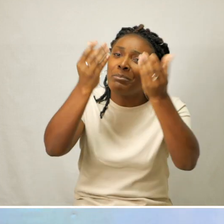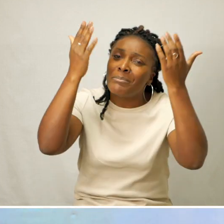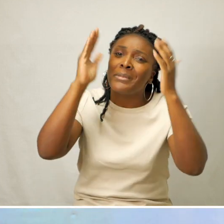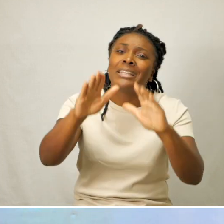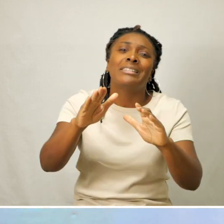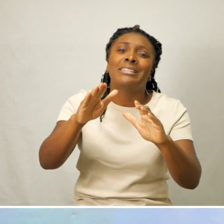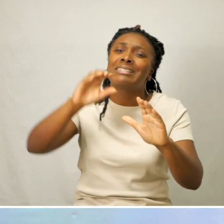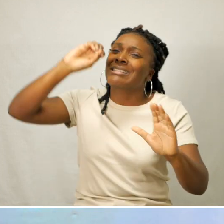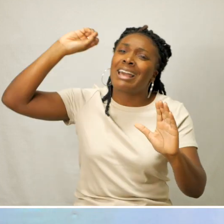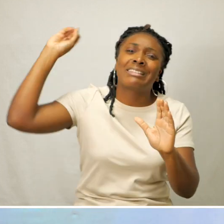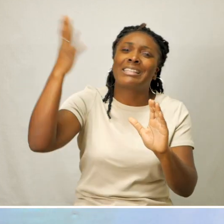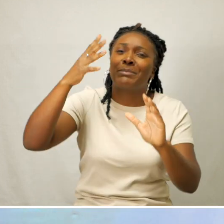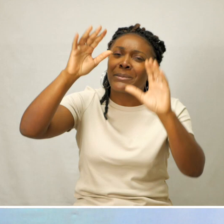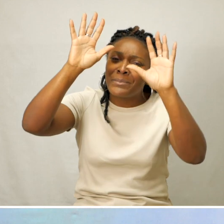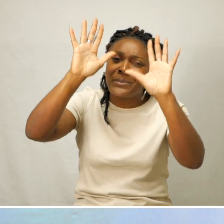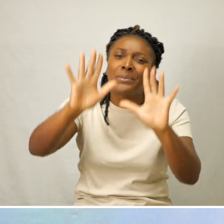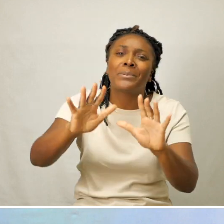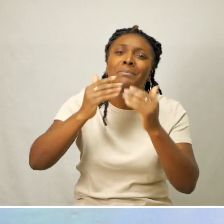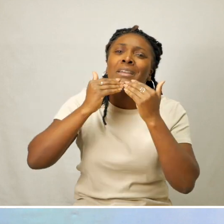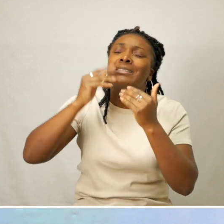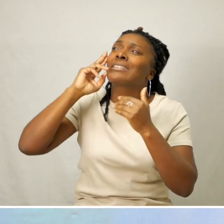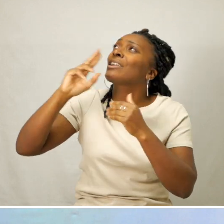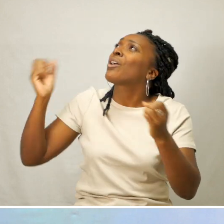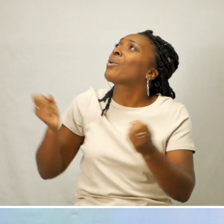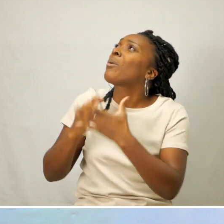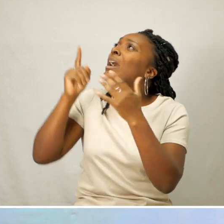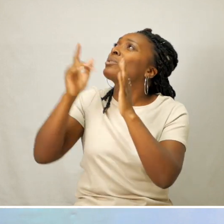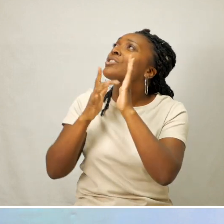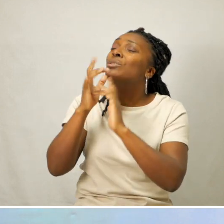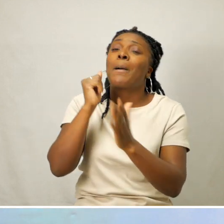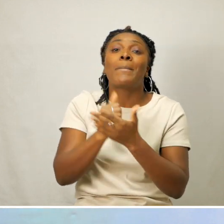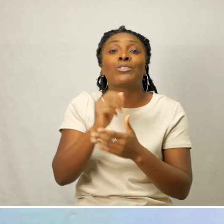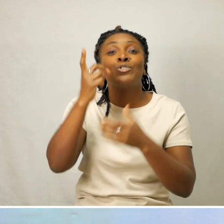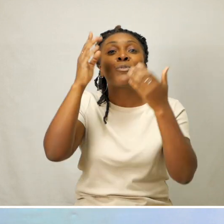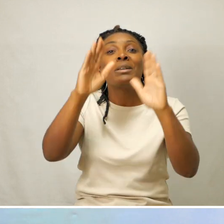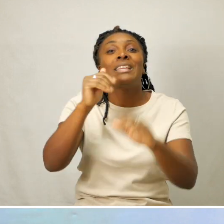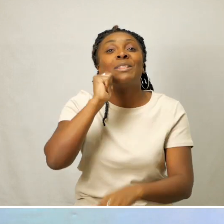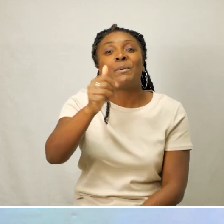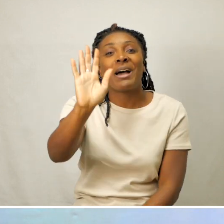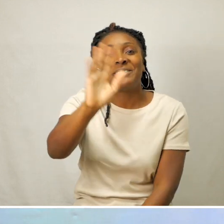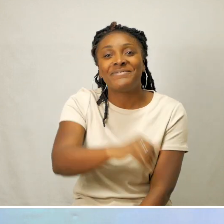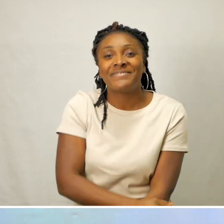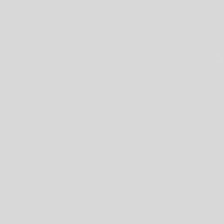ton esprit. Merci Seigneur. Gloire à toi Jésus. Amen. Que Dieu vous bénisse. On se retrouve demain.